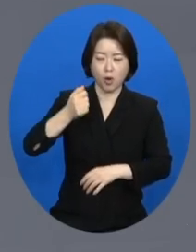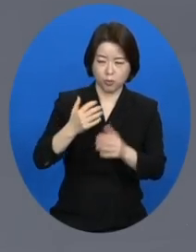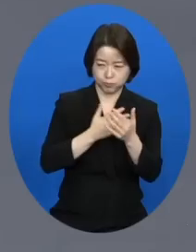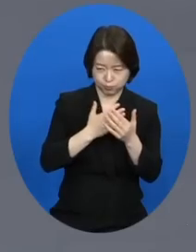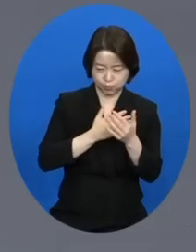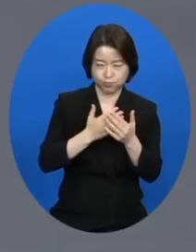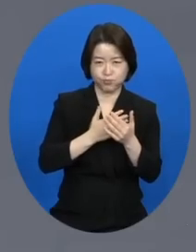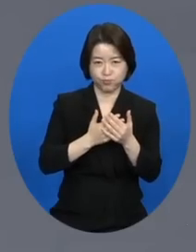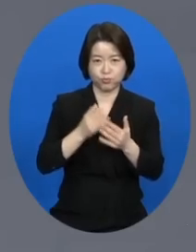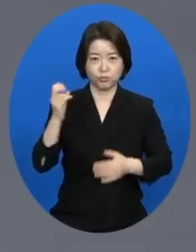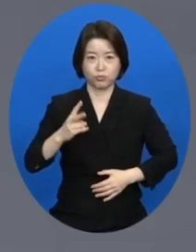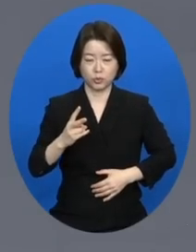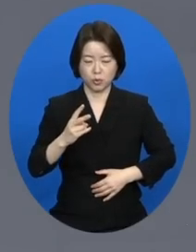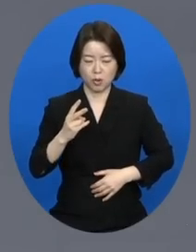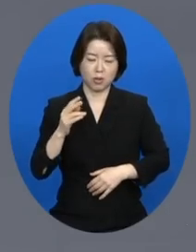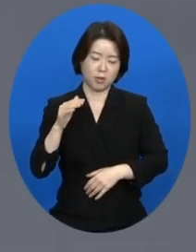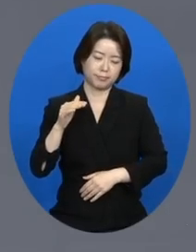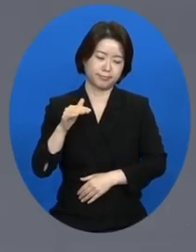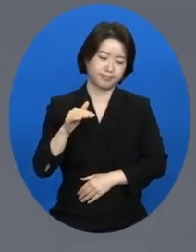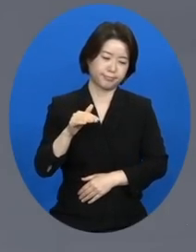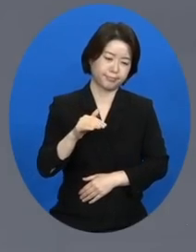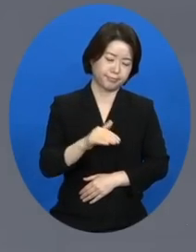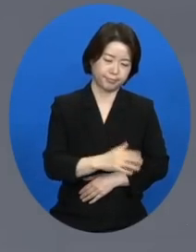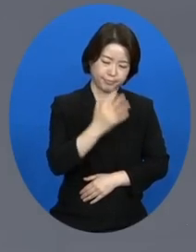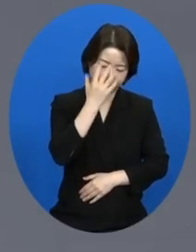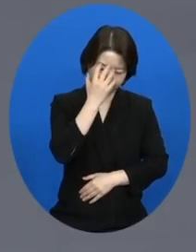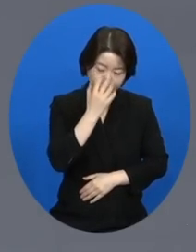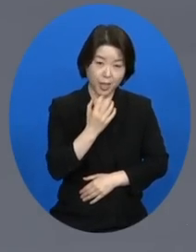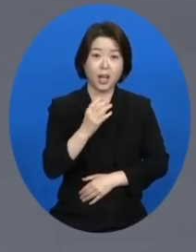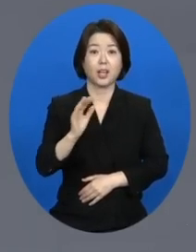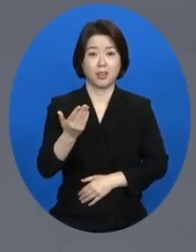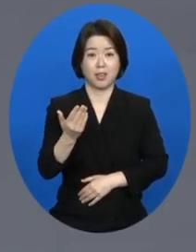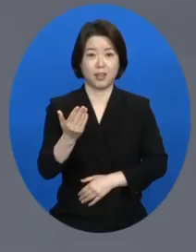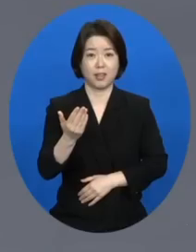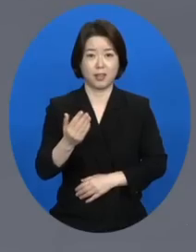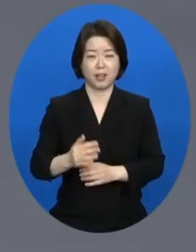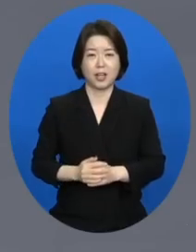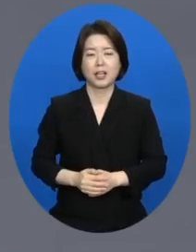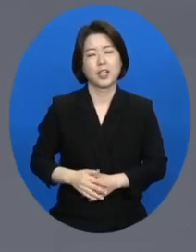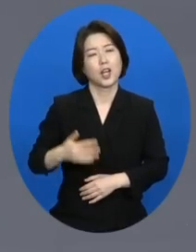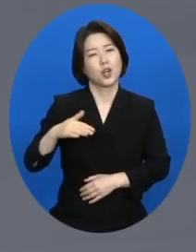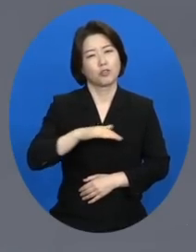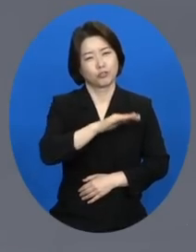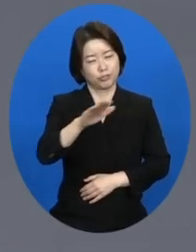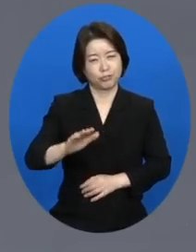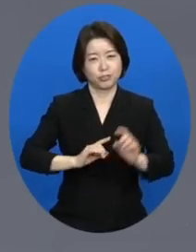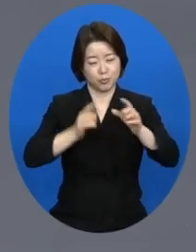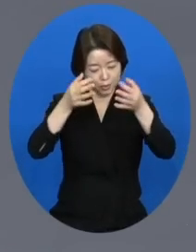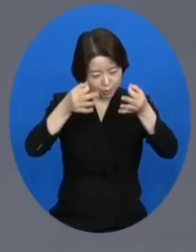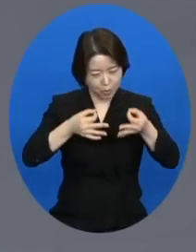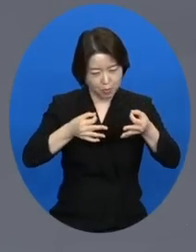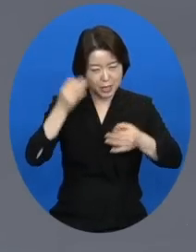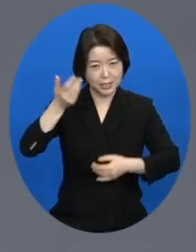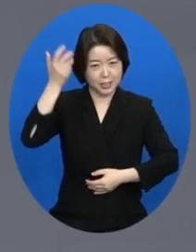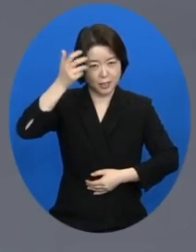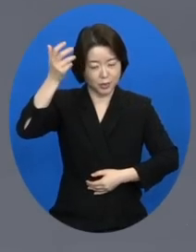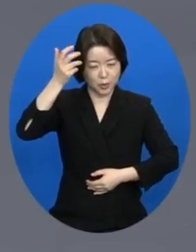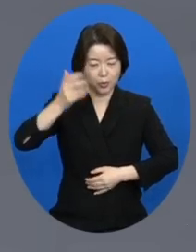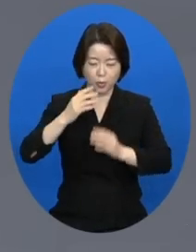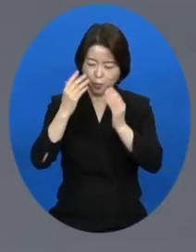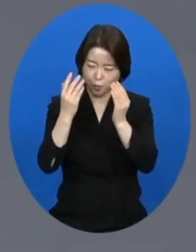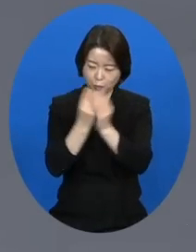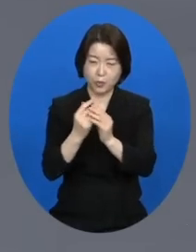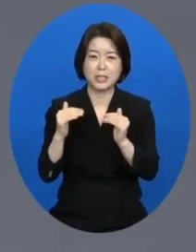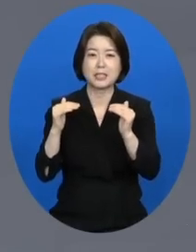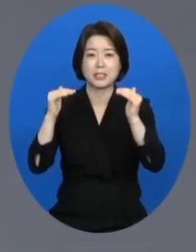불안해하고 침체로 빠지기 때문에 그렇습니다. 그러니까 아직 우리는 영적으로 온전히 성장하지 못한 부분이